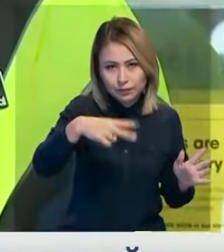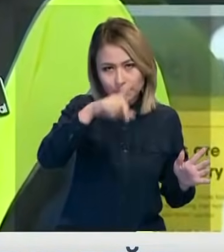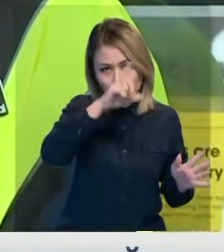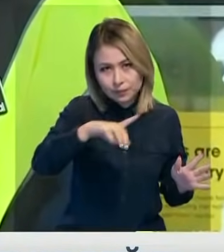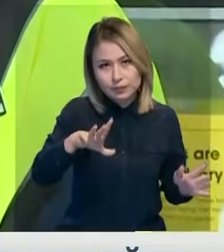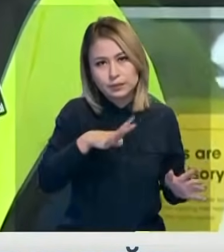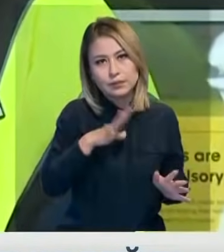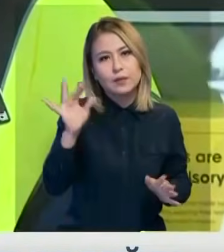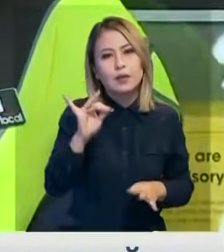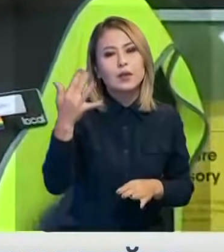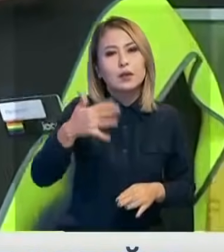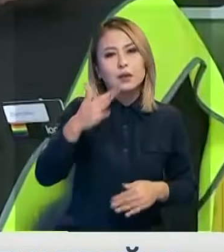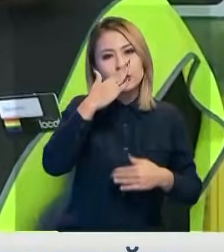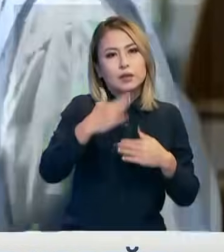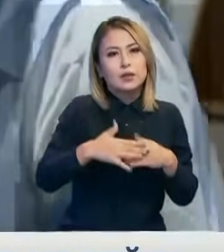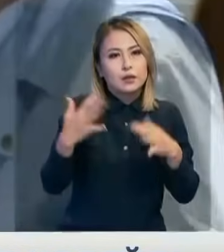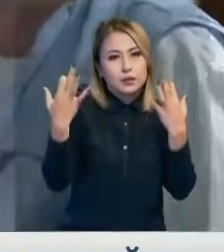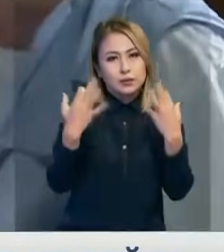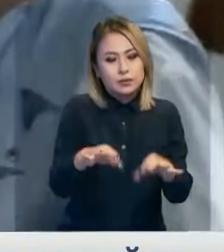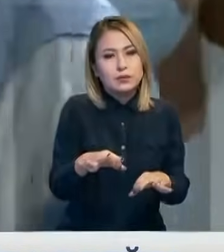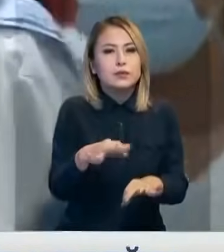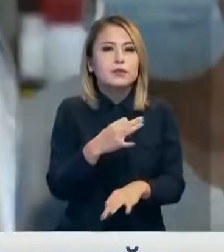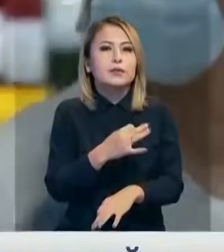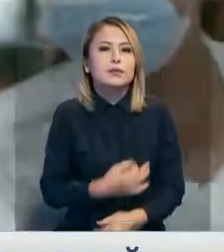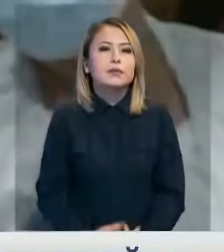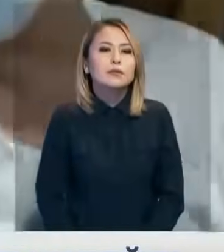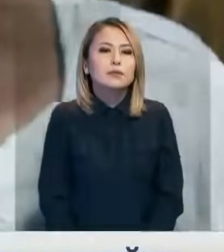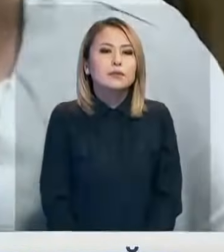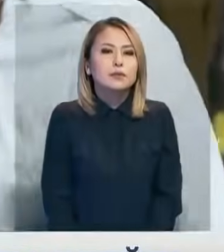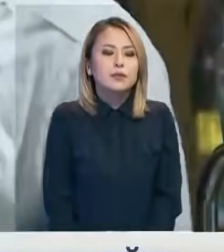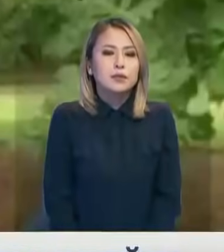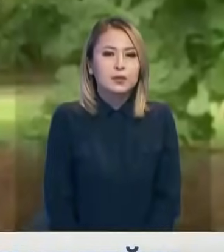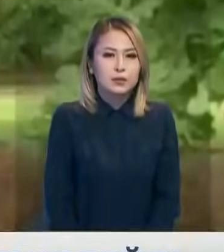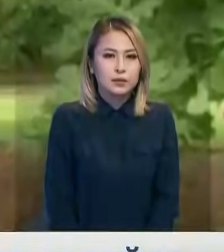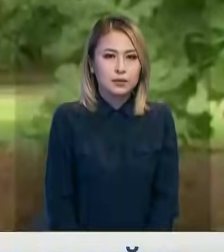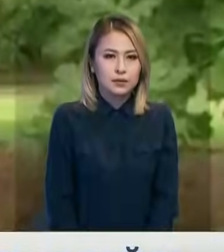карантин болды. Қатаң шектеулер 262 күнге созылған.